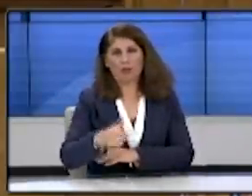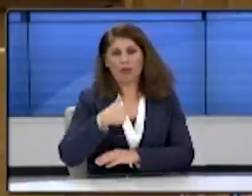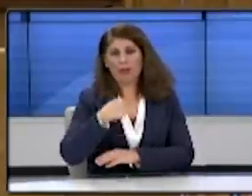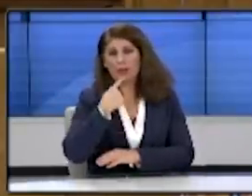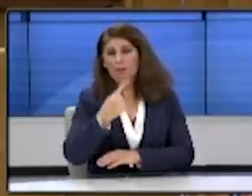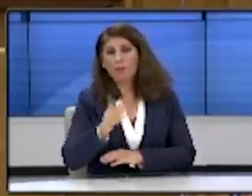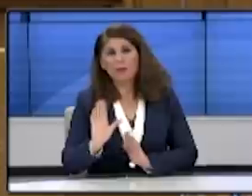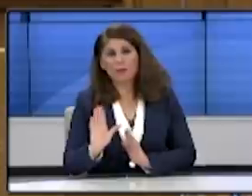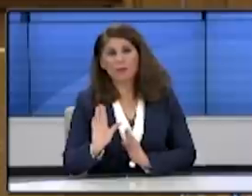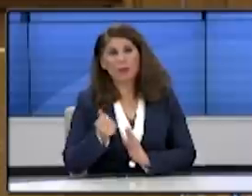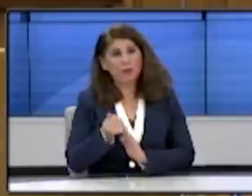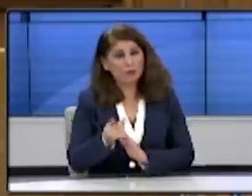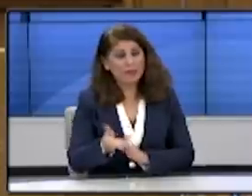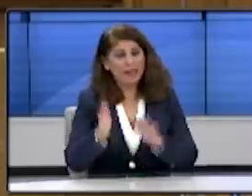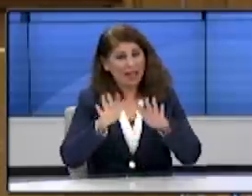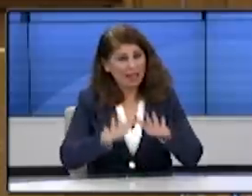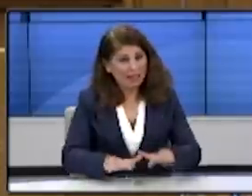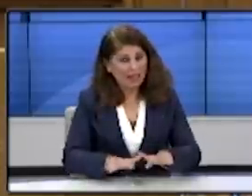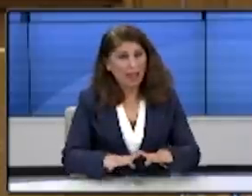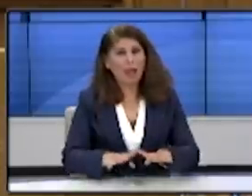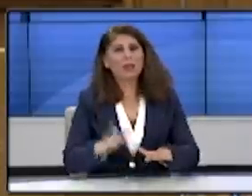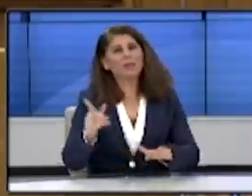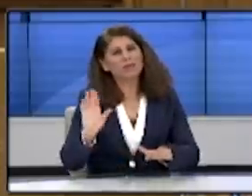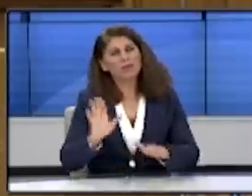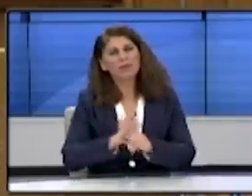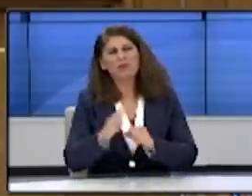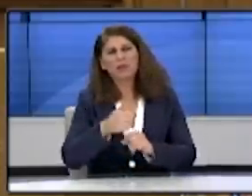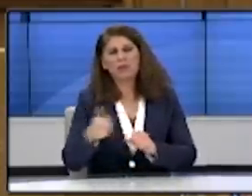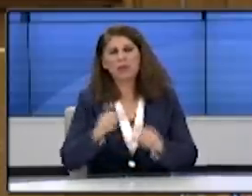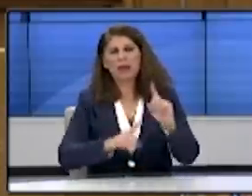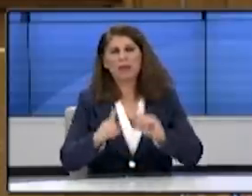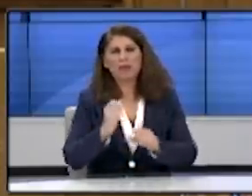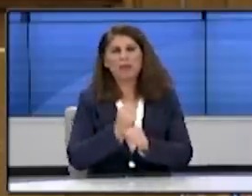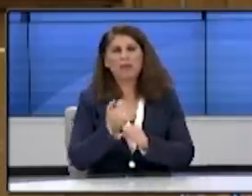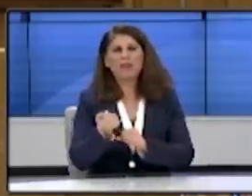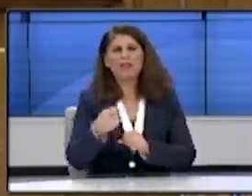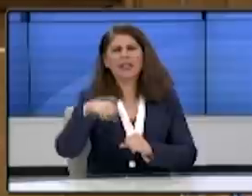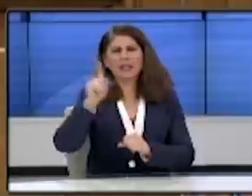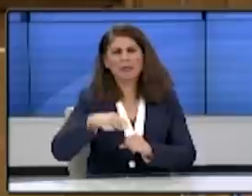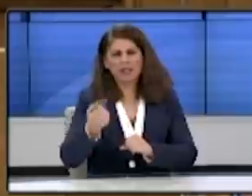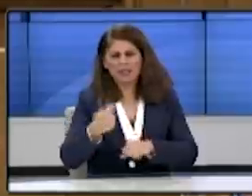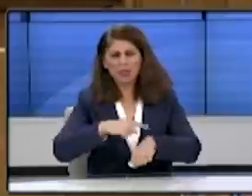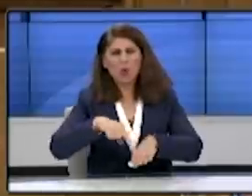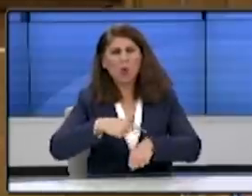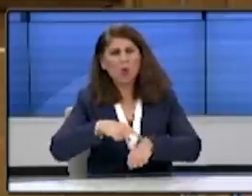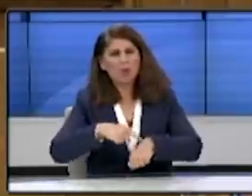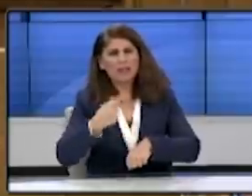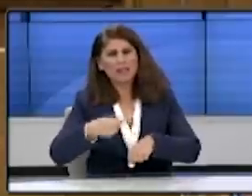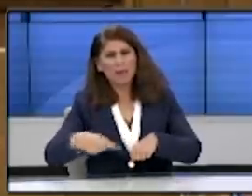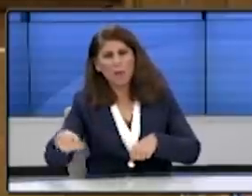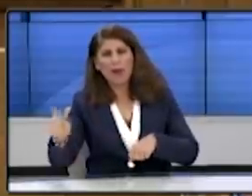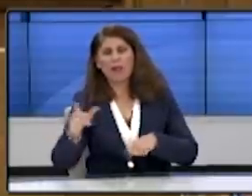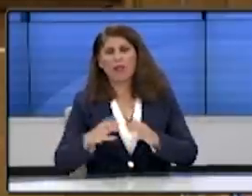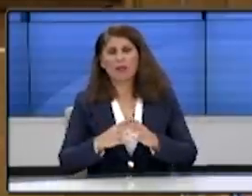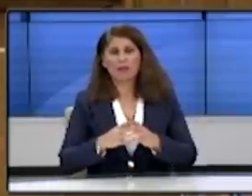μην μιλήσουμε για το πώς μετριέται η ανεργία, που πλέον αρκεί κάποιος να απασχολείται λίγες μέρες, λίγες ώρες τη